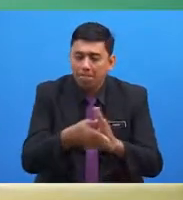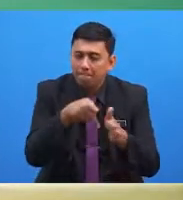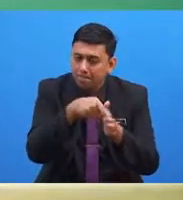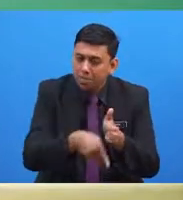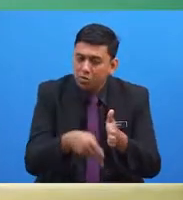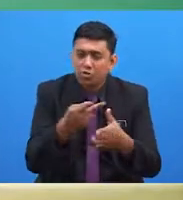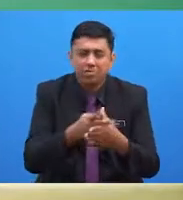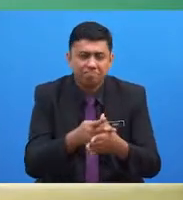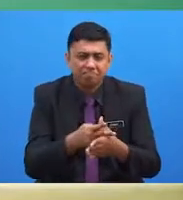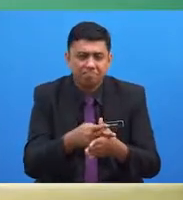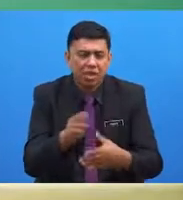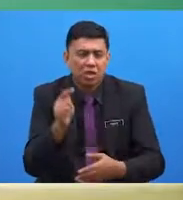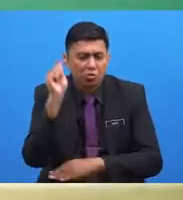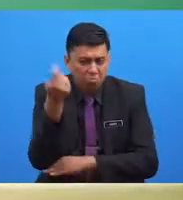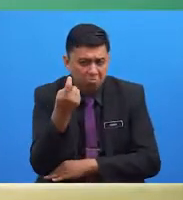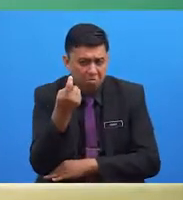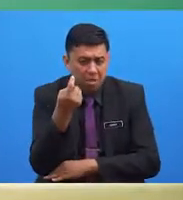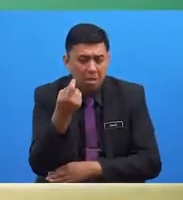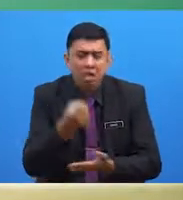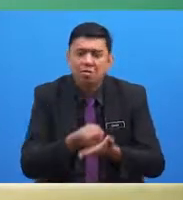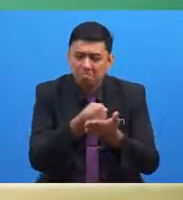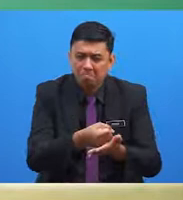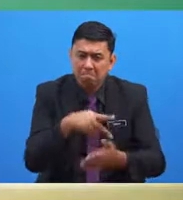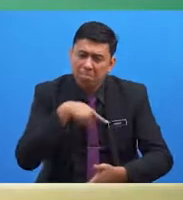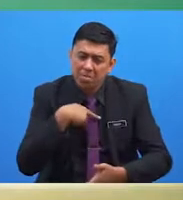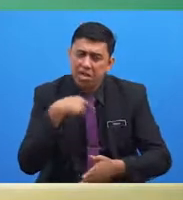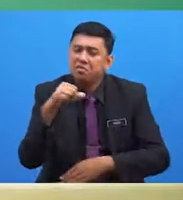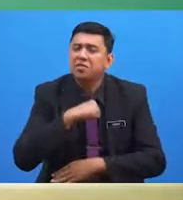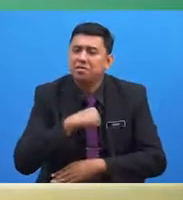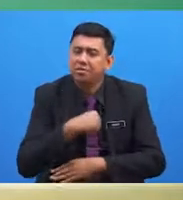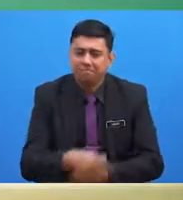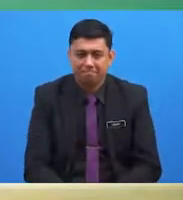untuk milikan tunggal, ianya disumbangkan oleh pemilik itu sendiri.